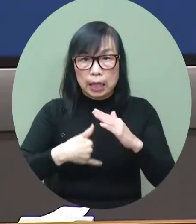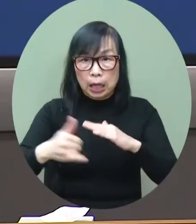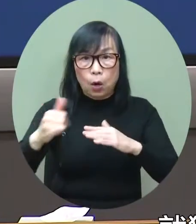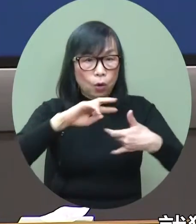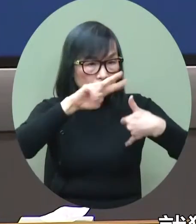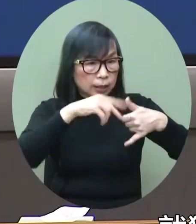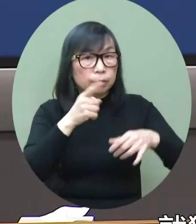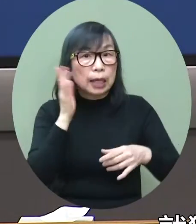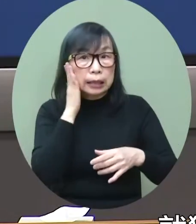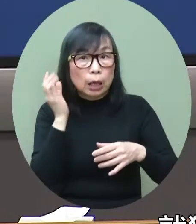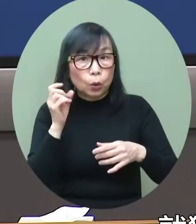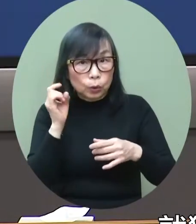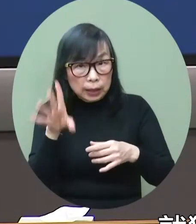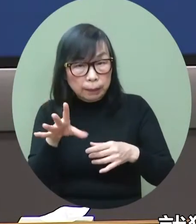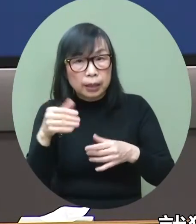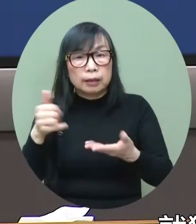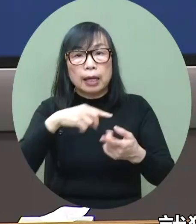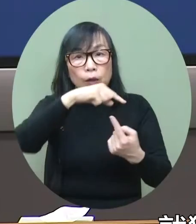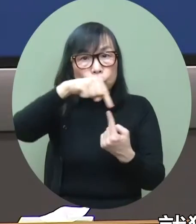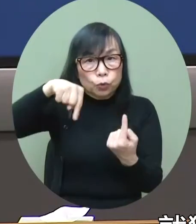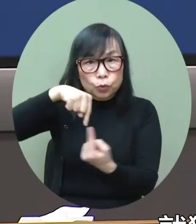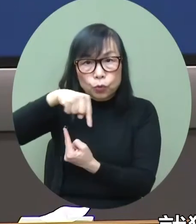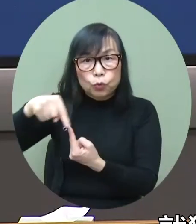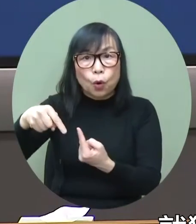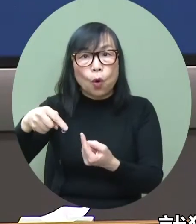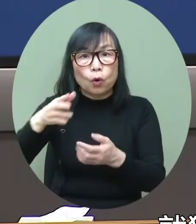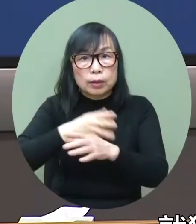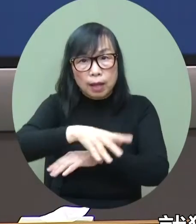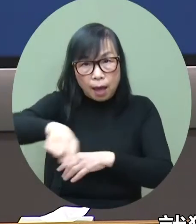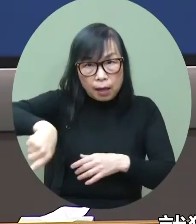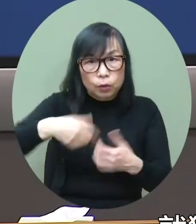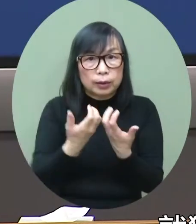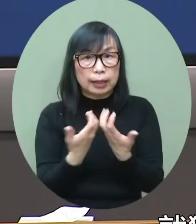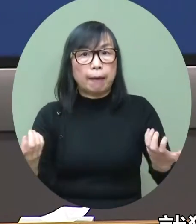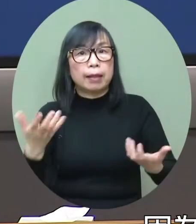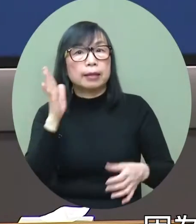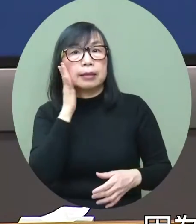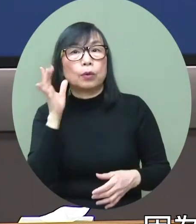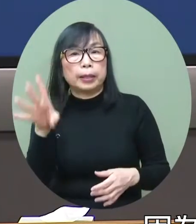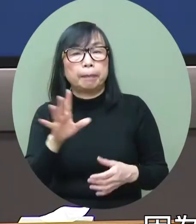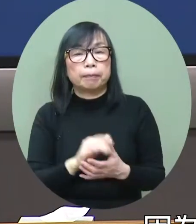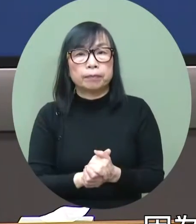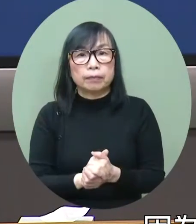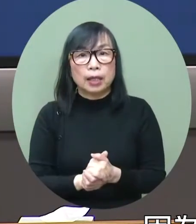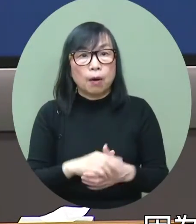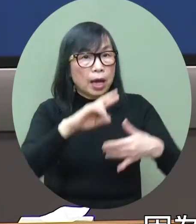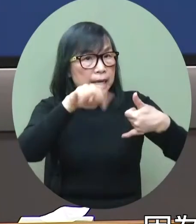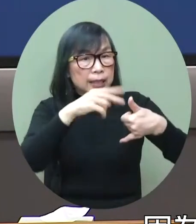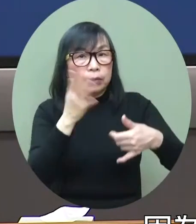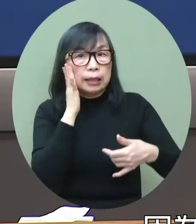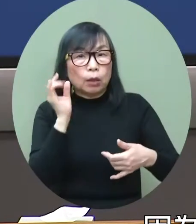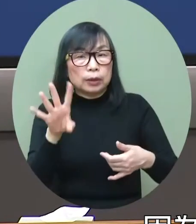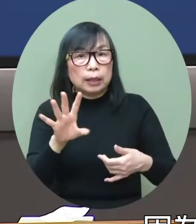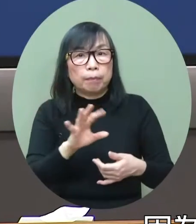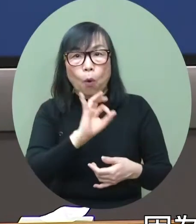疫的酒店，就獲我們轉送到一間社區的隔離酒店。因為檢疫酒店是不應該